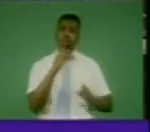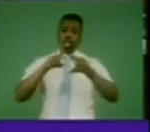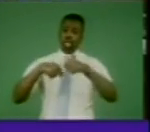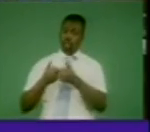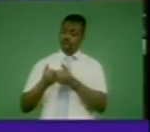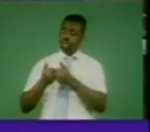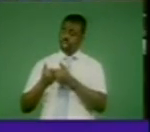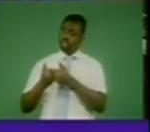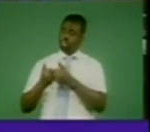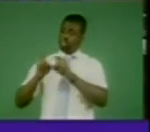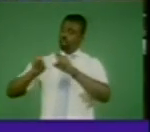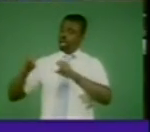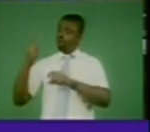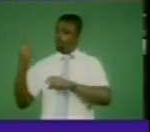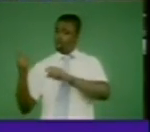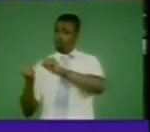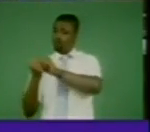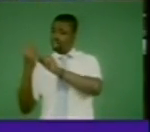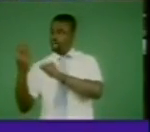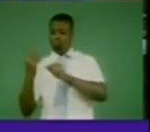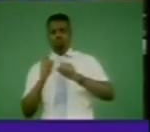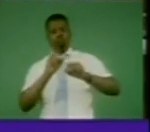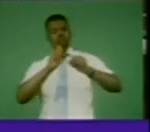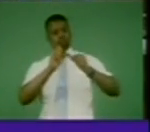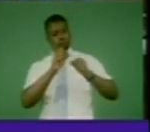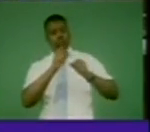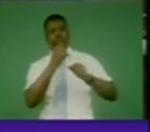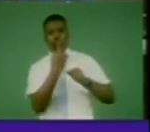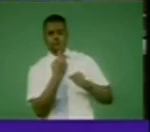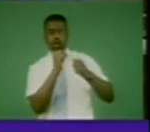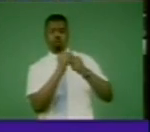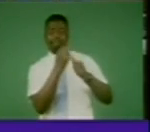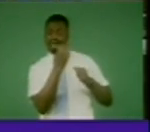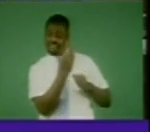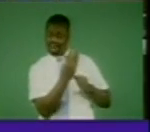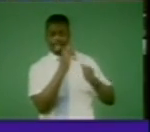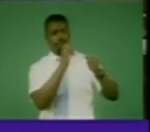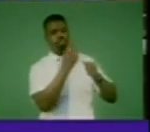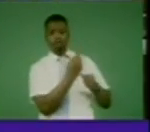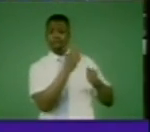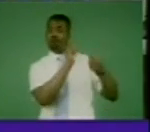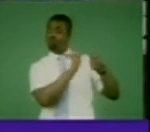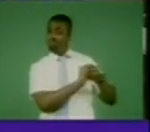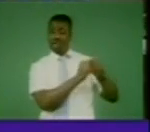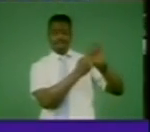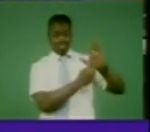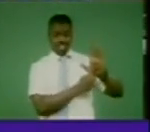ya 113, 114, 115, 116 na 118.